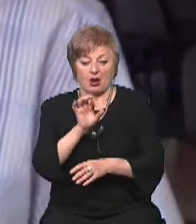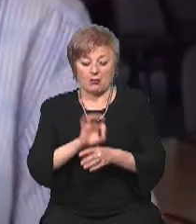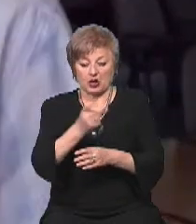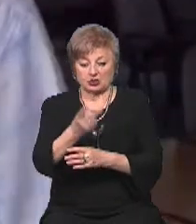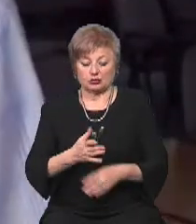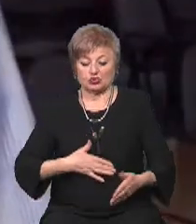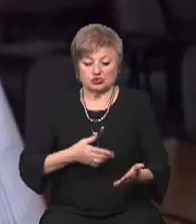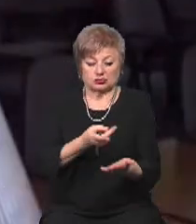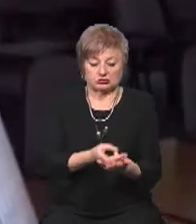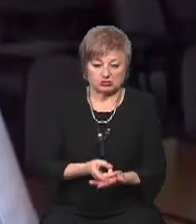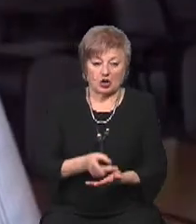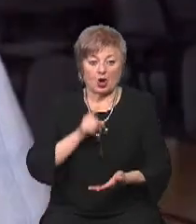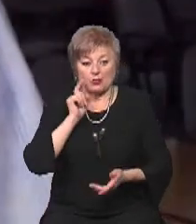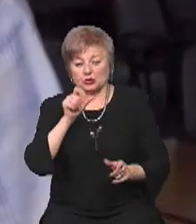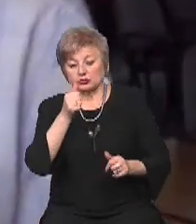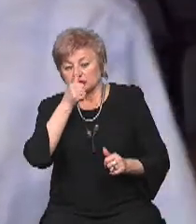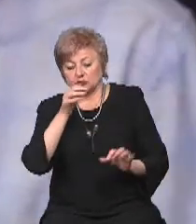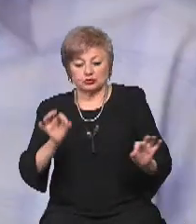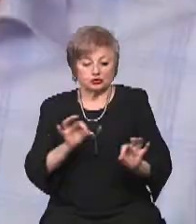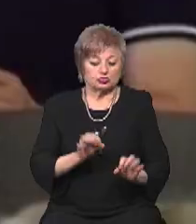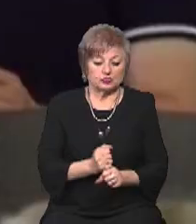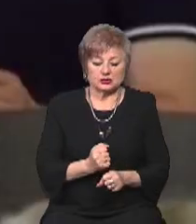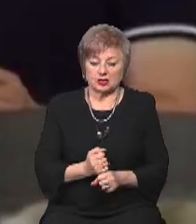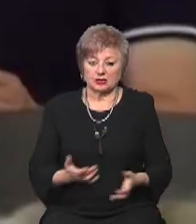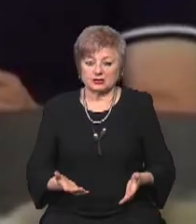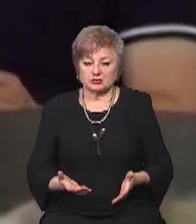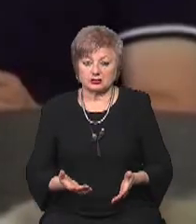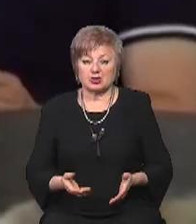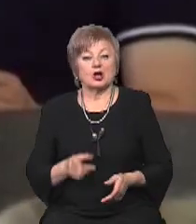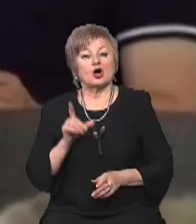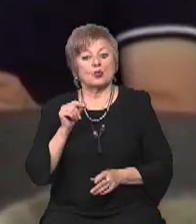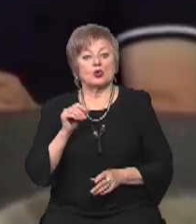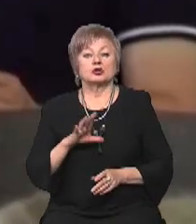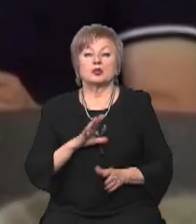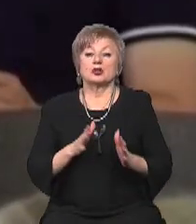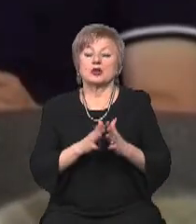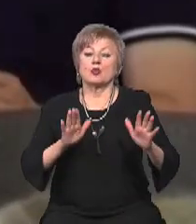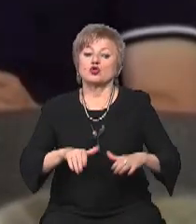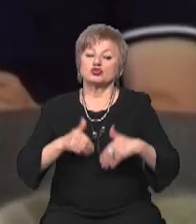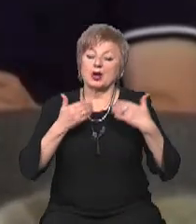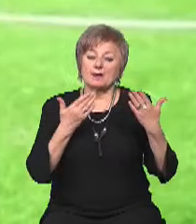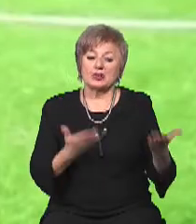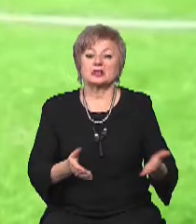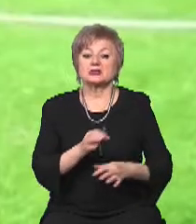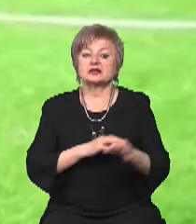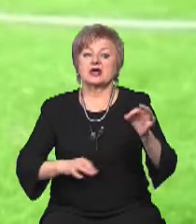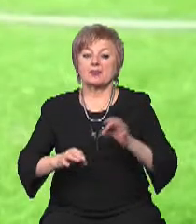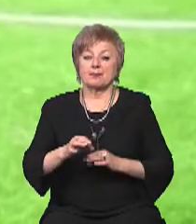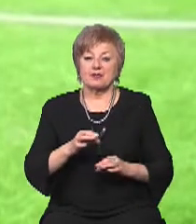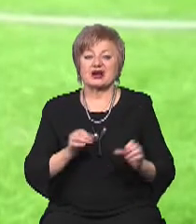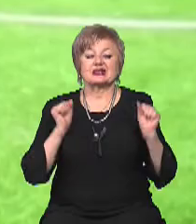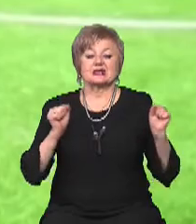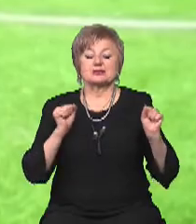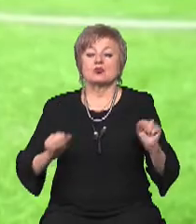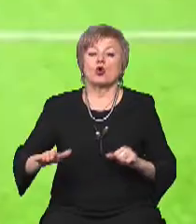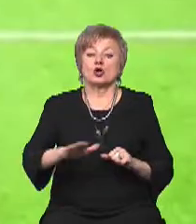Поруч були молоді люди, які не змогли нічого вдіяти. У понеділок було найбільше запропоновано освітніх проєктів, схожих на цей